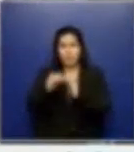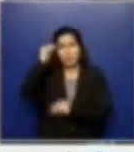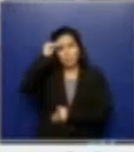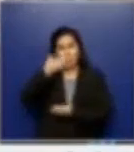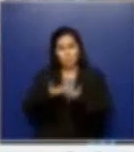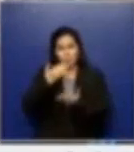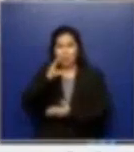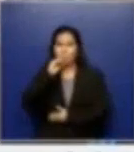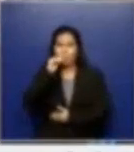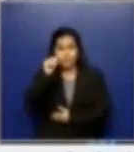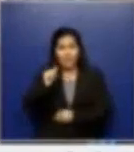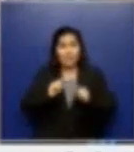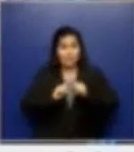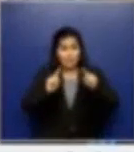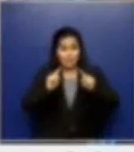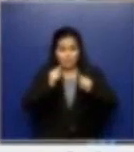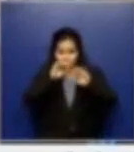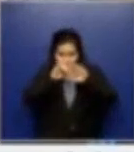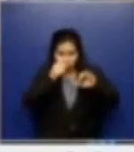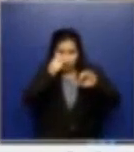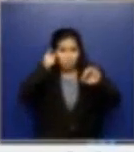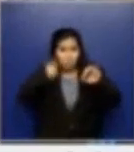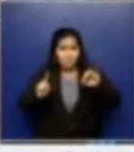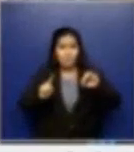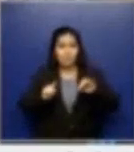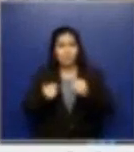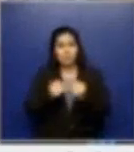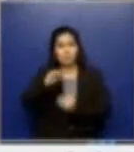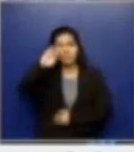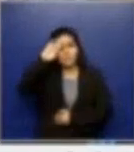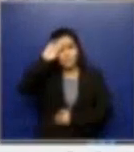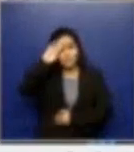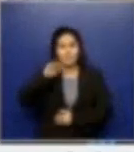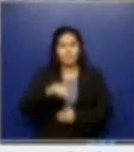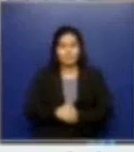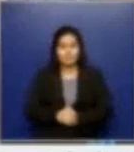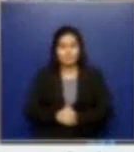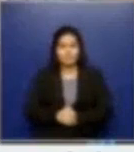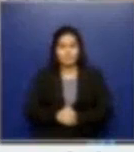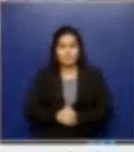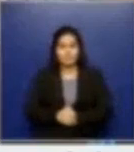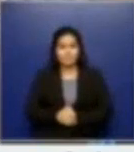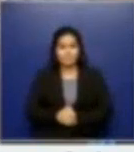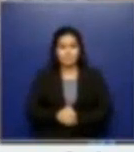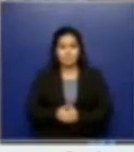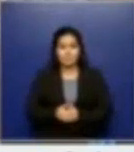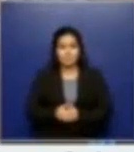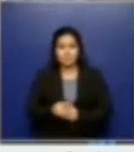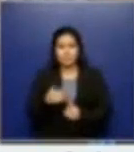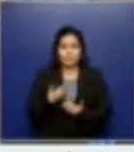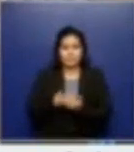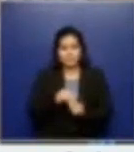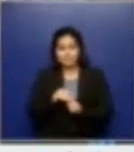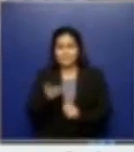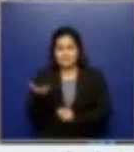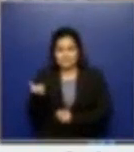ยได้แต่พอจะเห็นของจริงคืออะไรครับลูกป่วยลูกป่วยไปยืมเงินชาวบ้านเลยตั้งแต่เม็ด